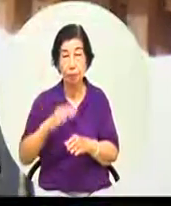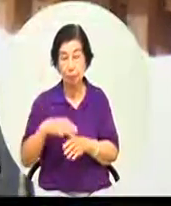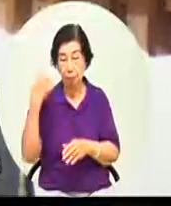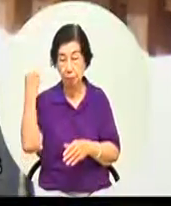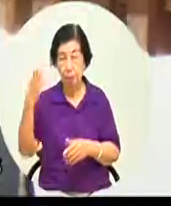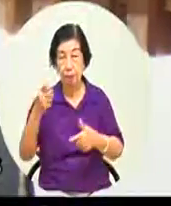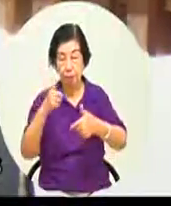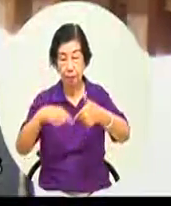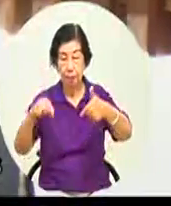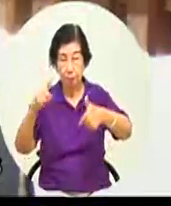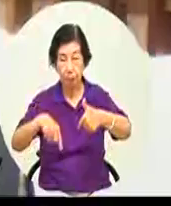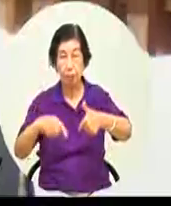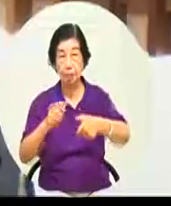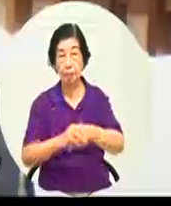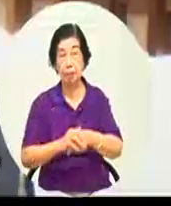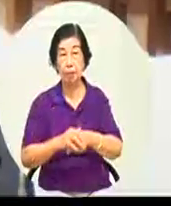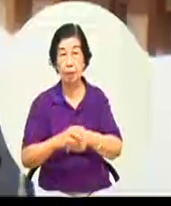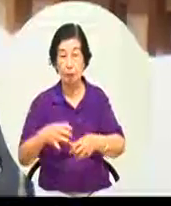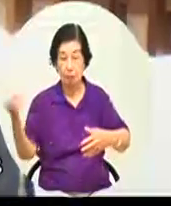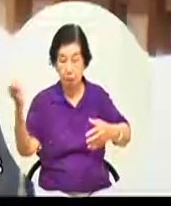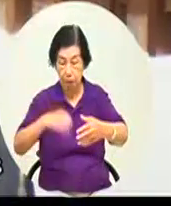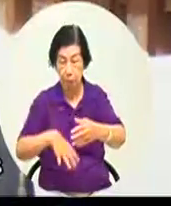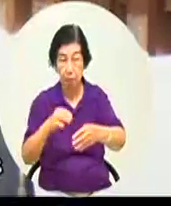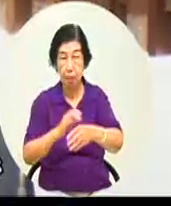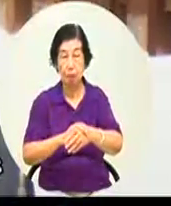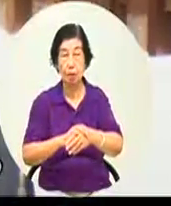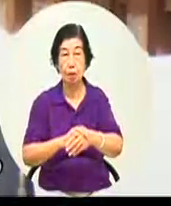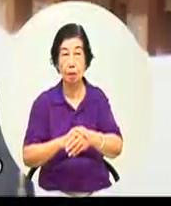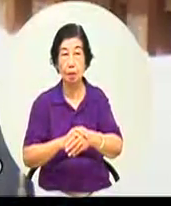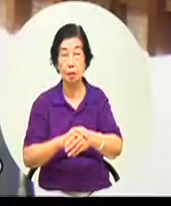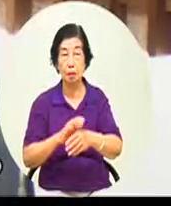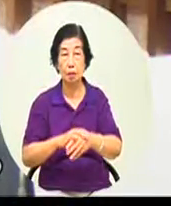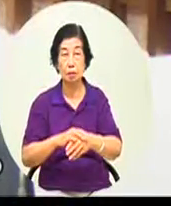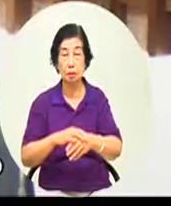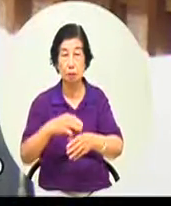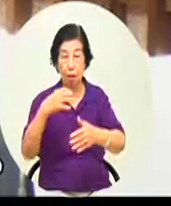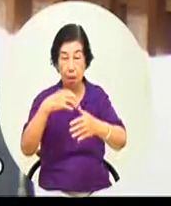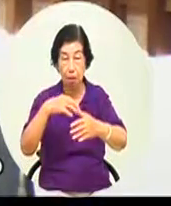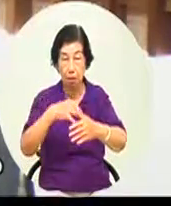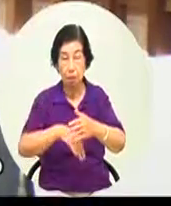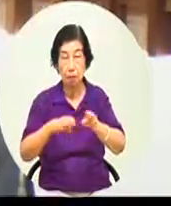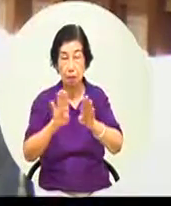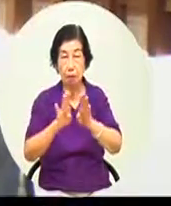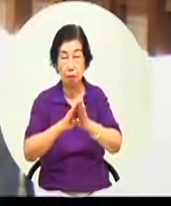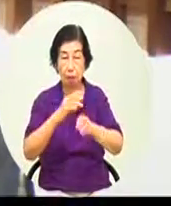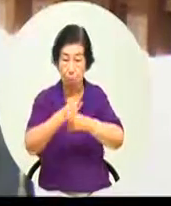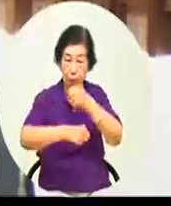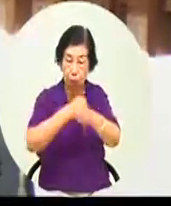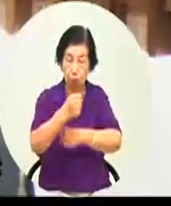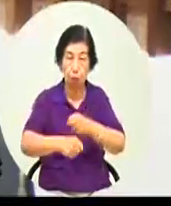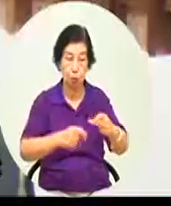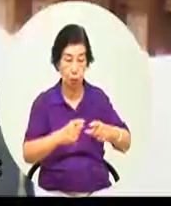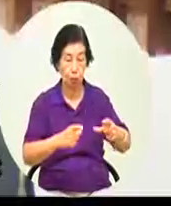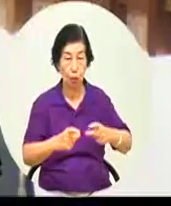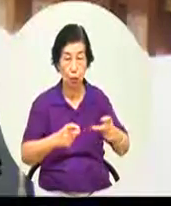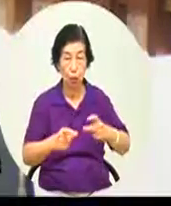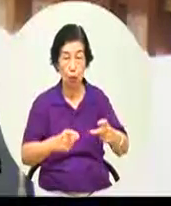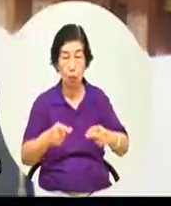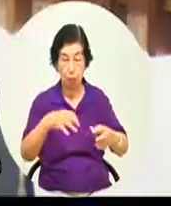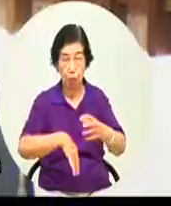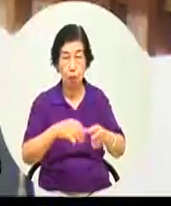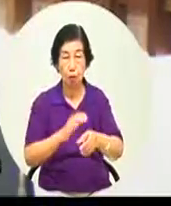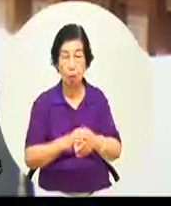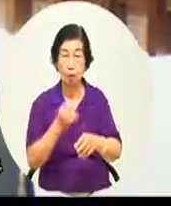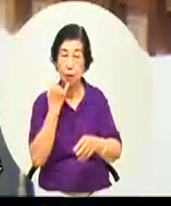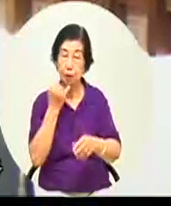呢，沿迄个纳入生活圈到那个内美的动物园嘛，吼、哦，啊，是不是，吼、哦，来做一个规划，吼、哦，那